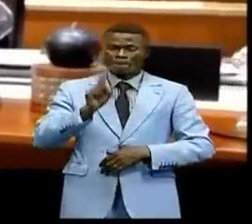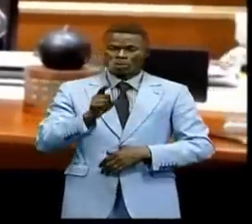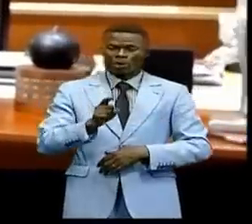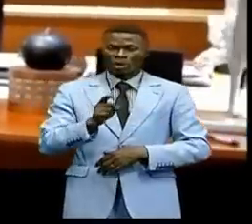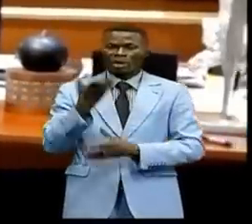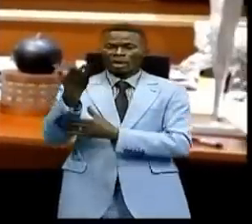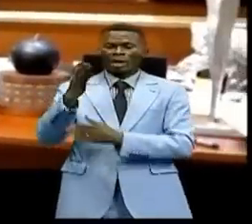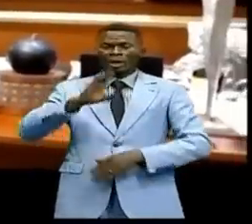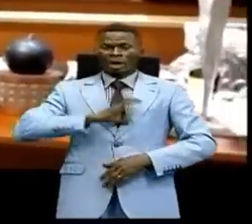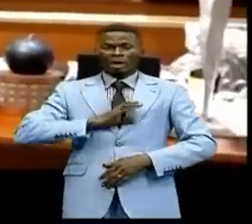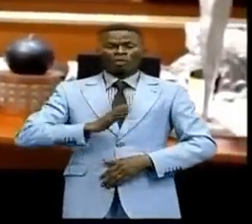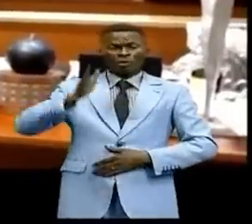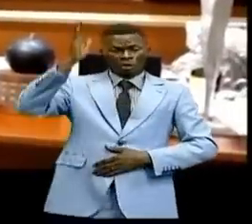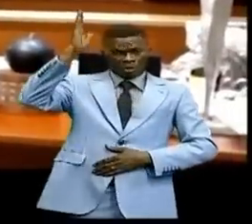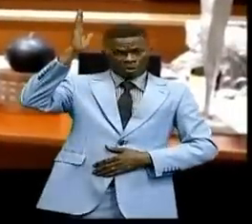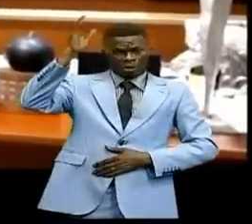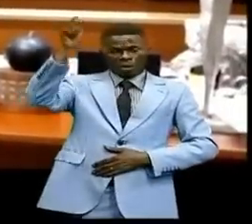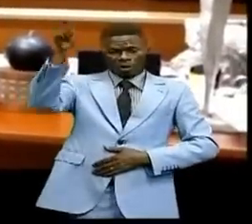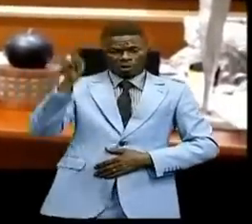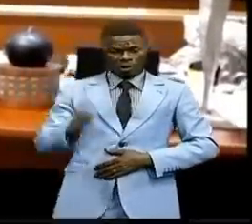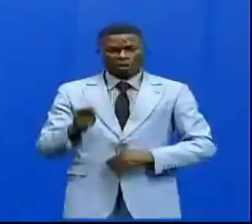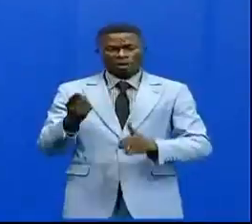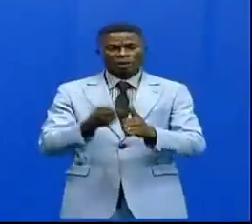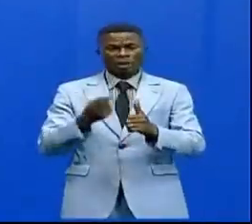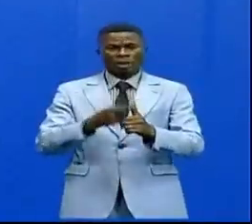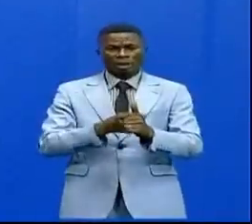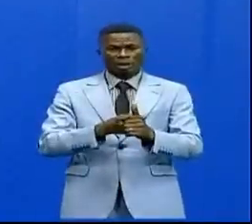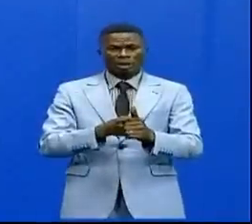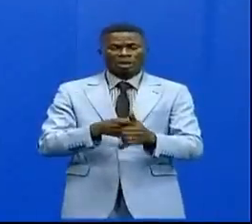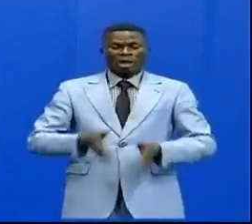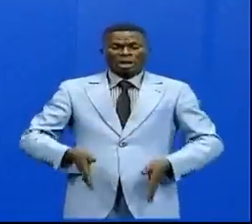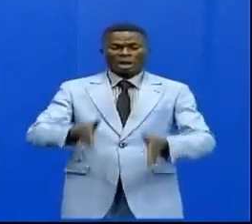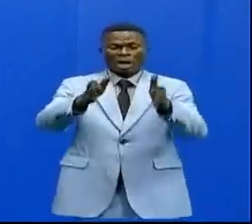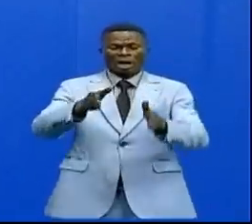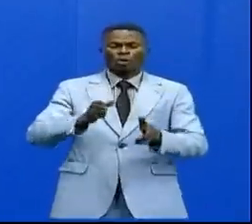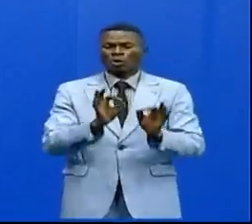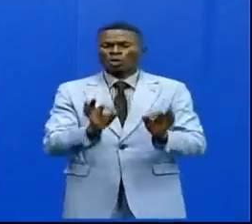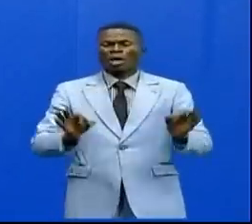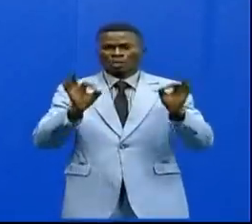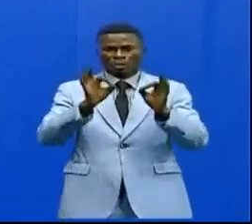la police militaire, surtout pour les artères principales.